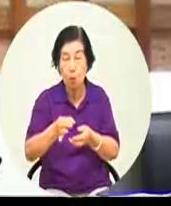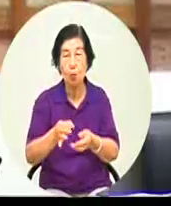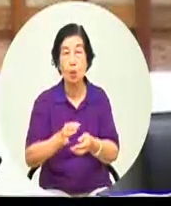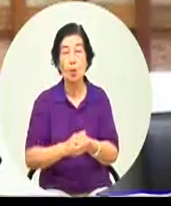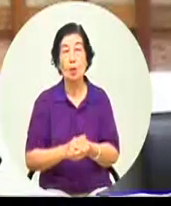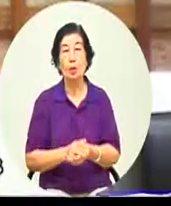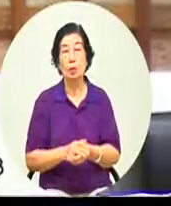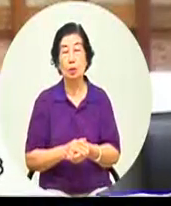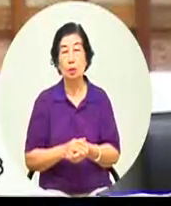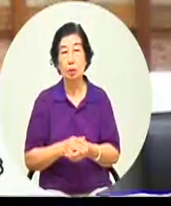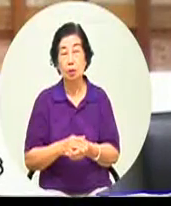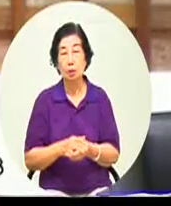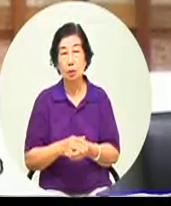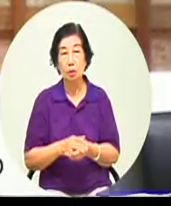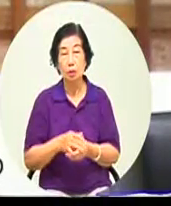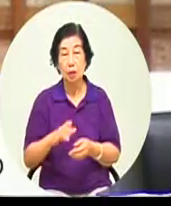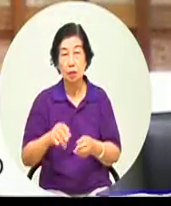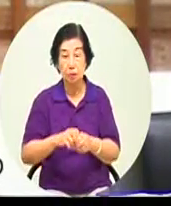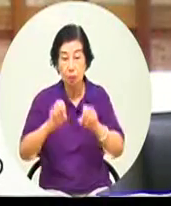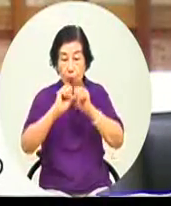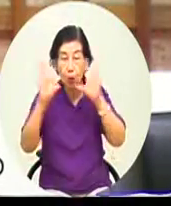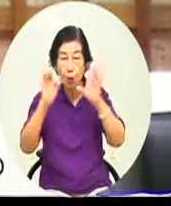广告效益有多少？